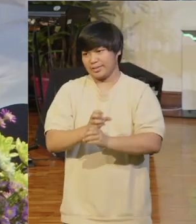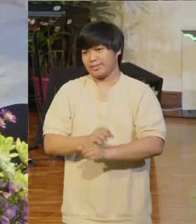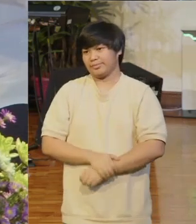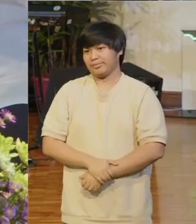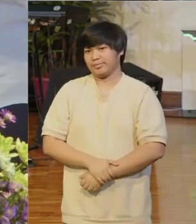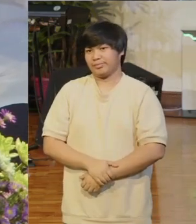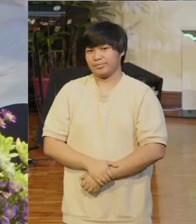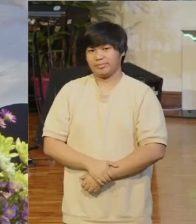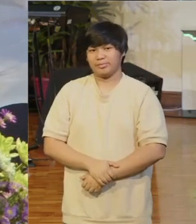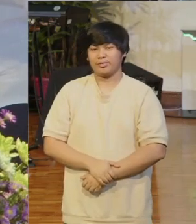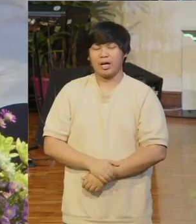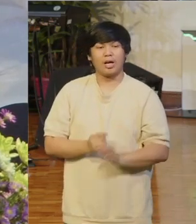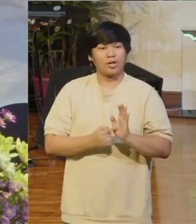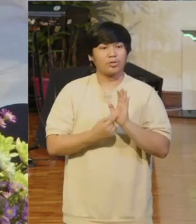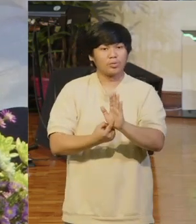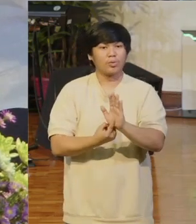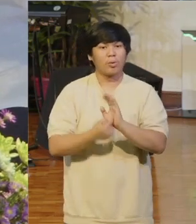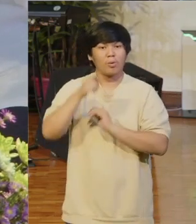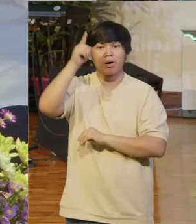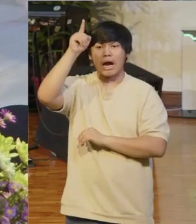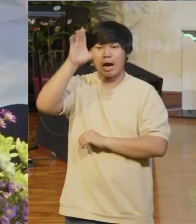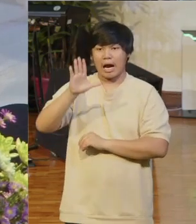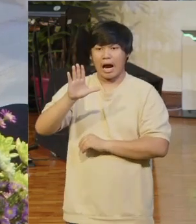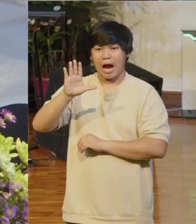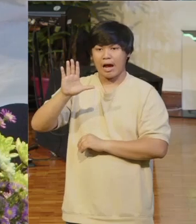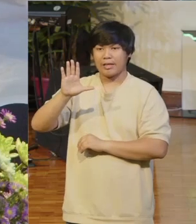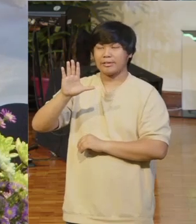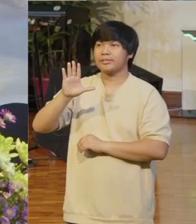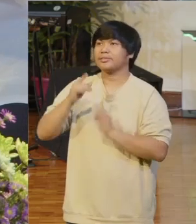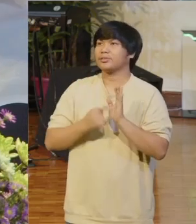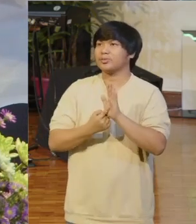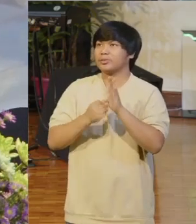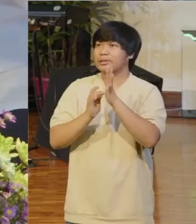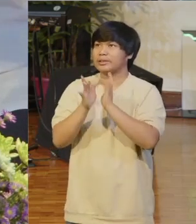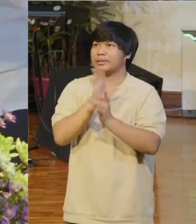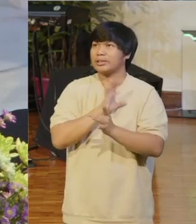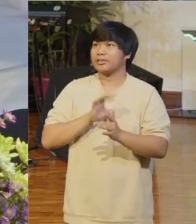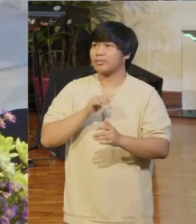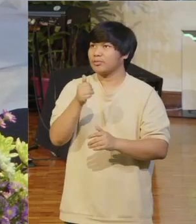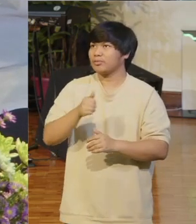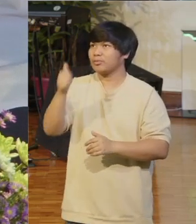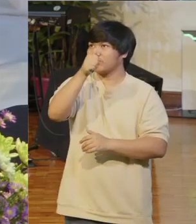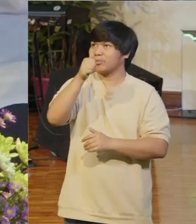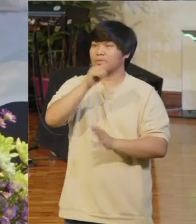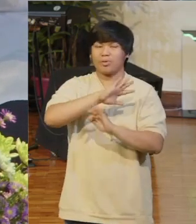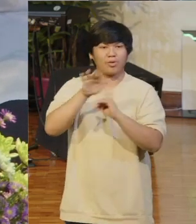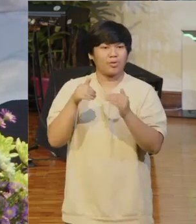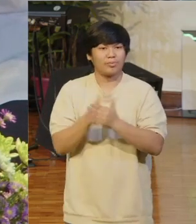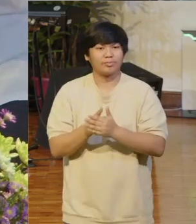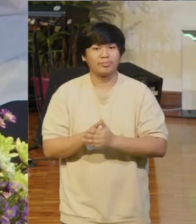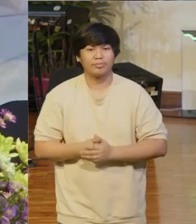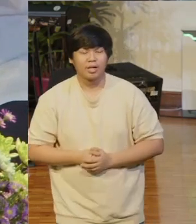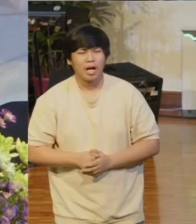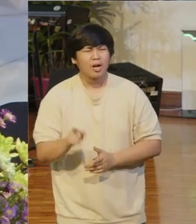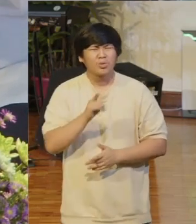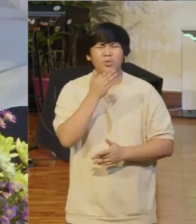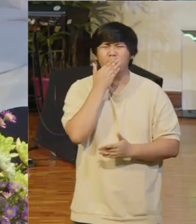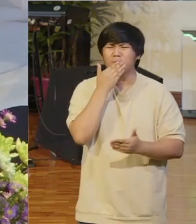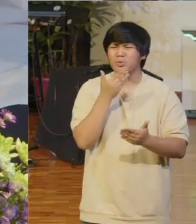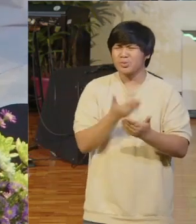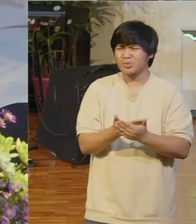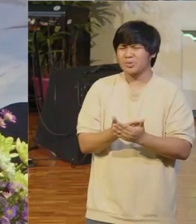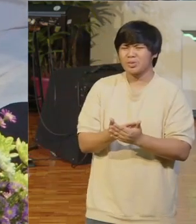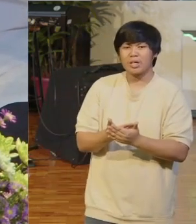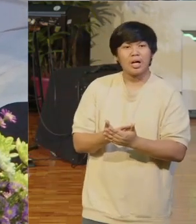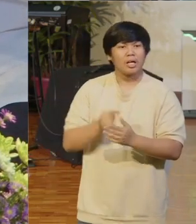image of His Son in order that He might be the firstborn among many brothers. Yun po yung ibig sabihin ng good. Yun po